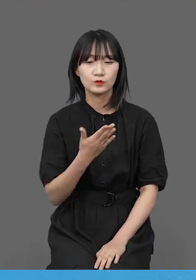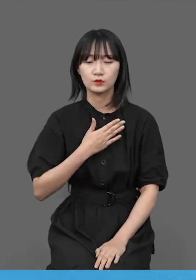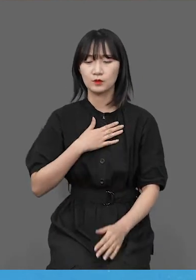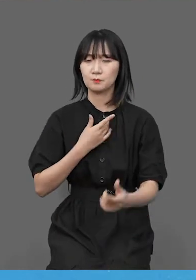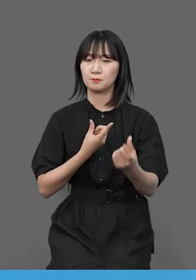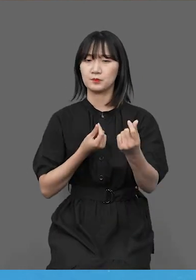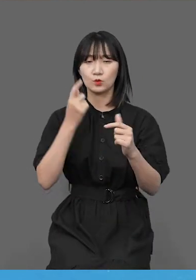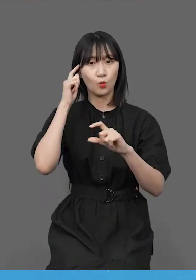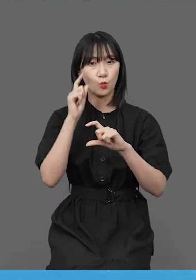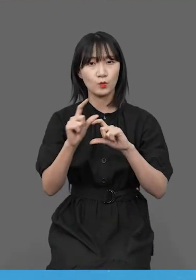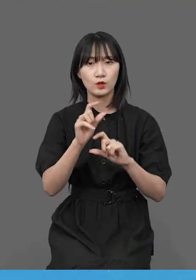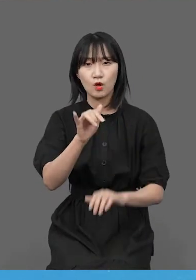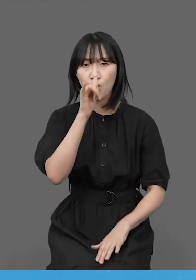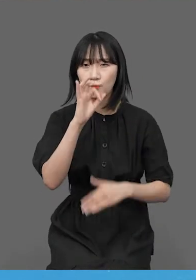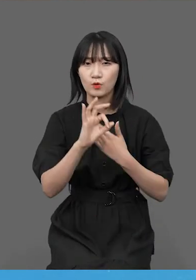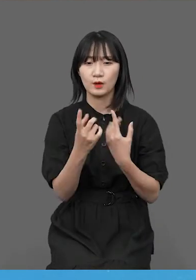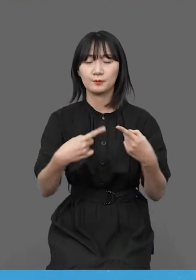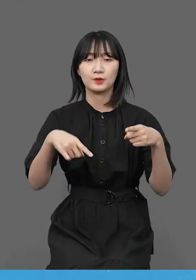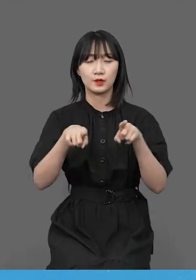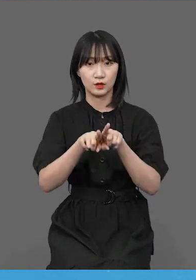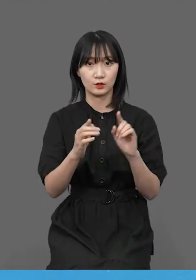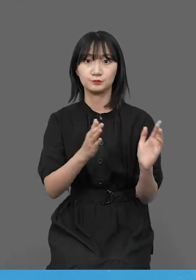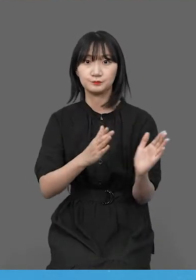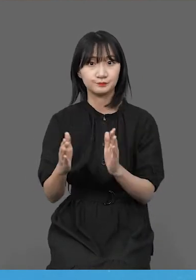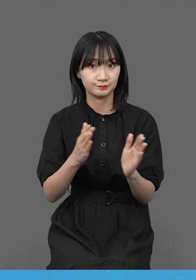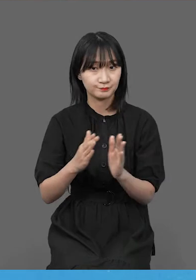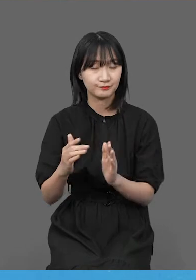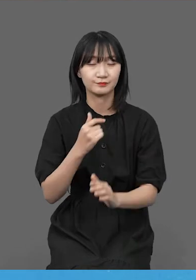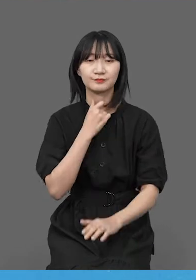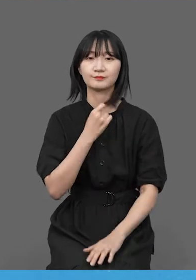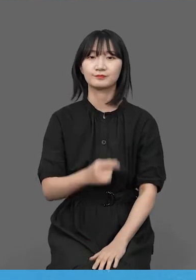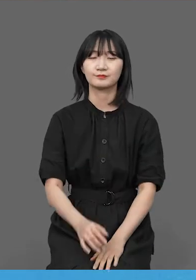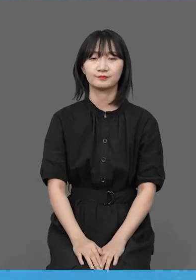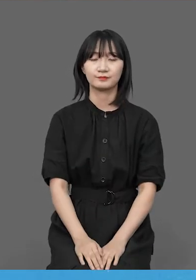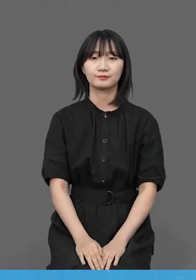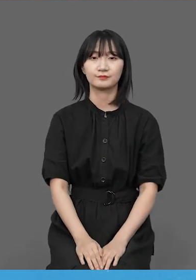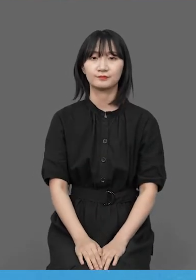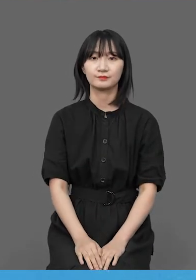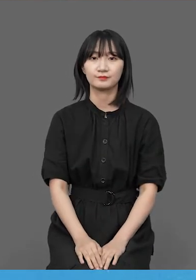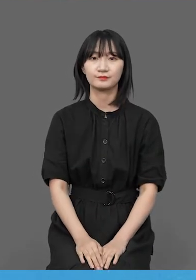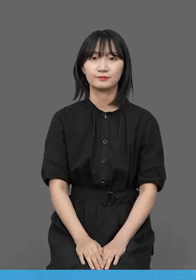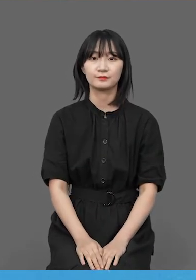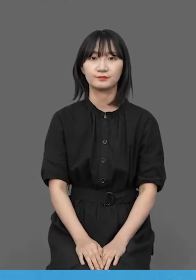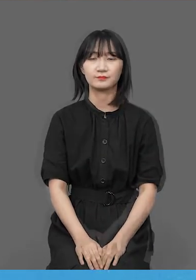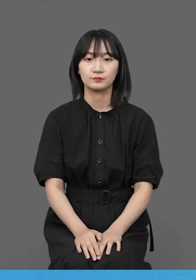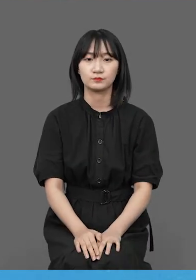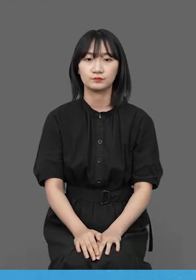고민이 있으시다면 함께 정리하는 그런 시간이 됐으면 좋겠다, 이런 바람이 있습니다.